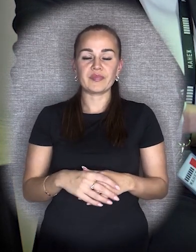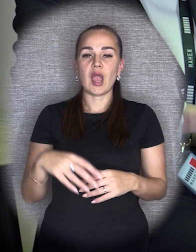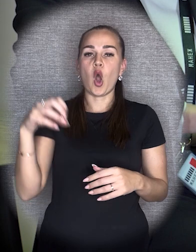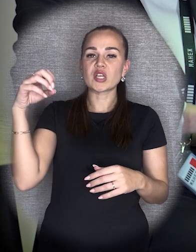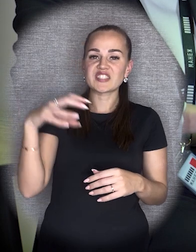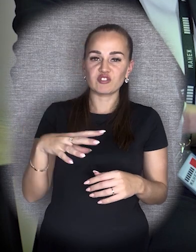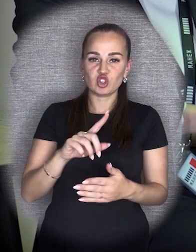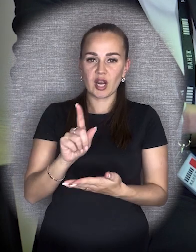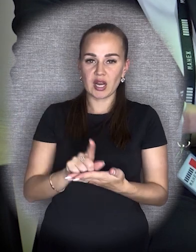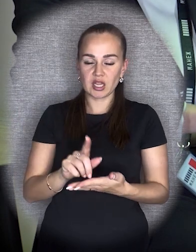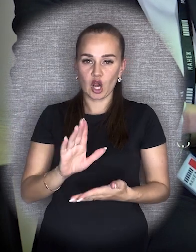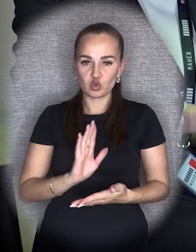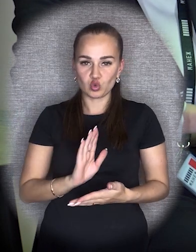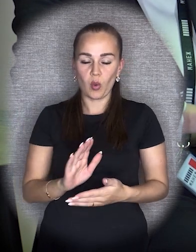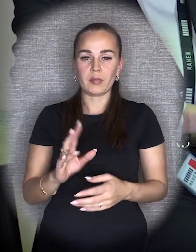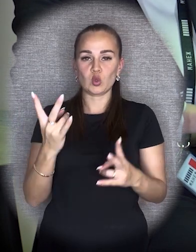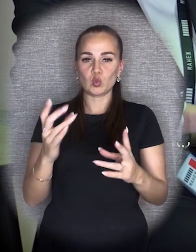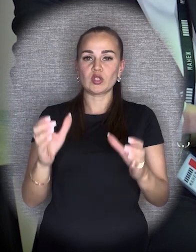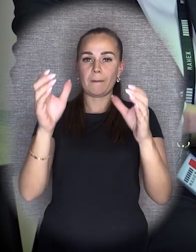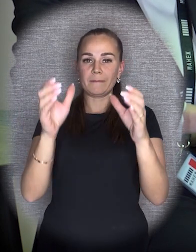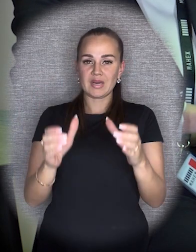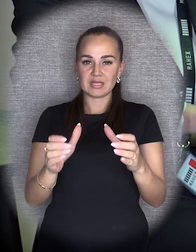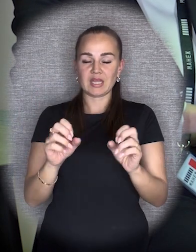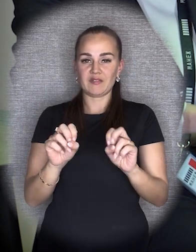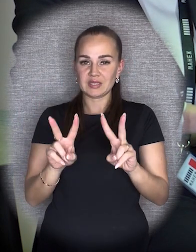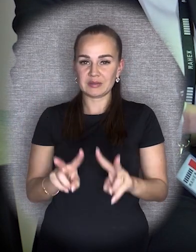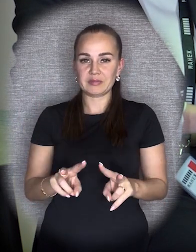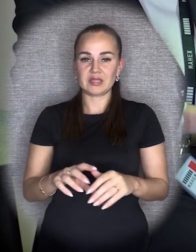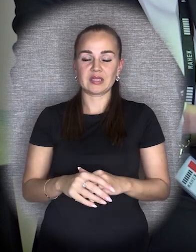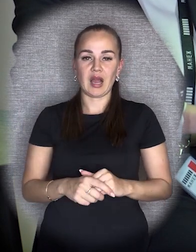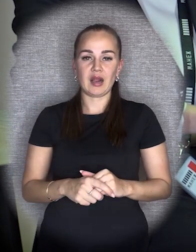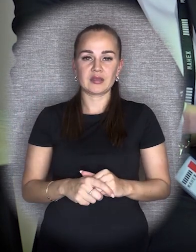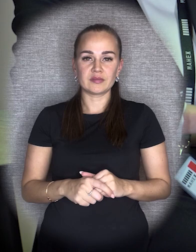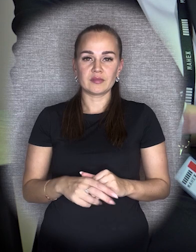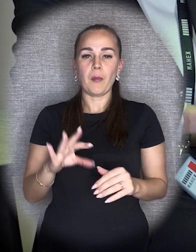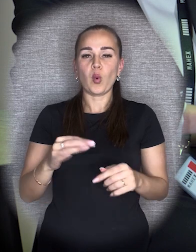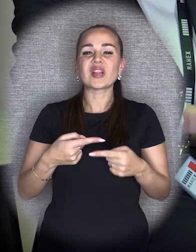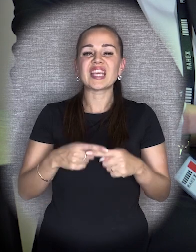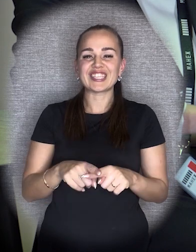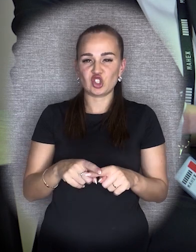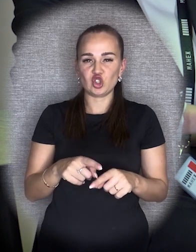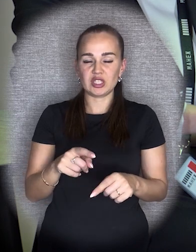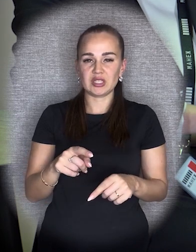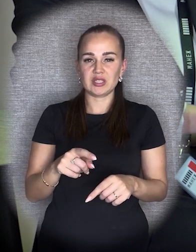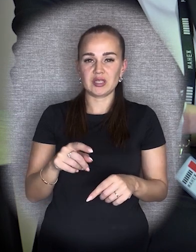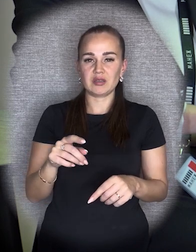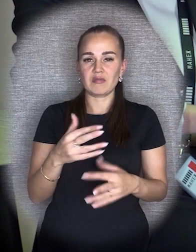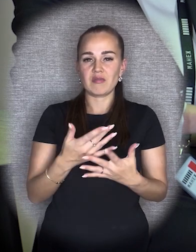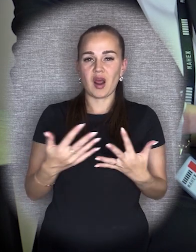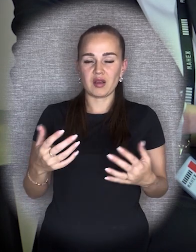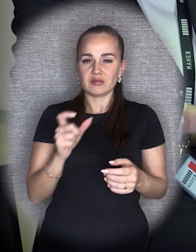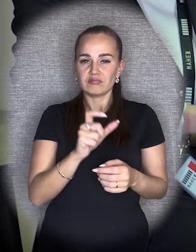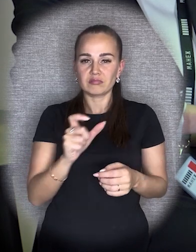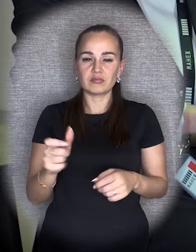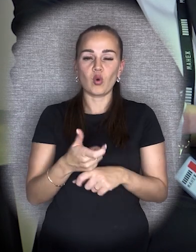освещение. Нам нужно ее поставить, если говорить каких-то о чисто технических моментах, да? Нам нужно ее поставить на